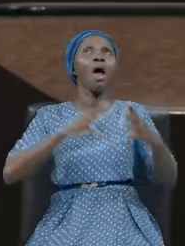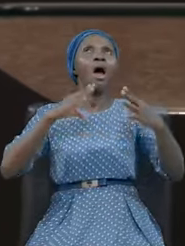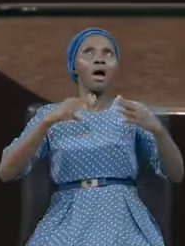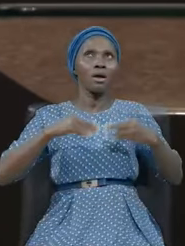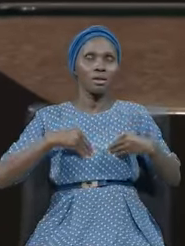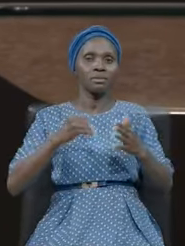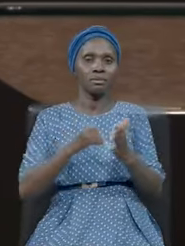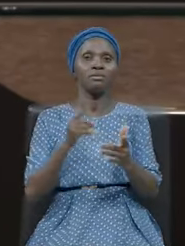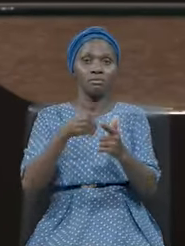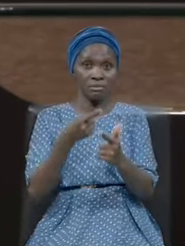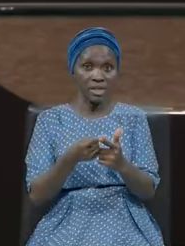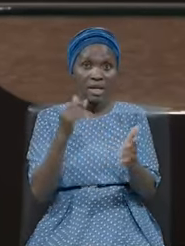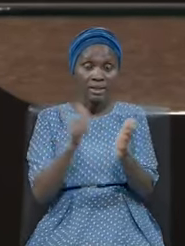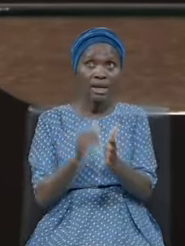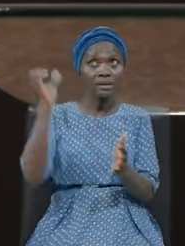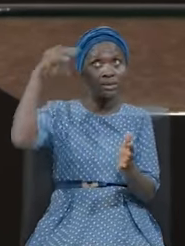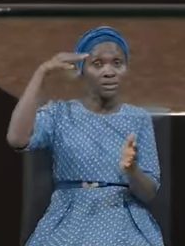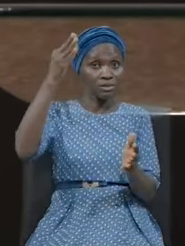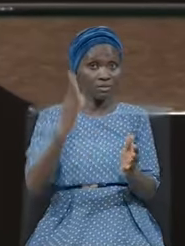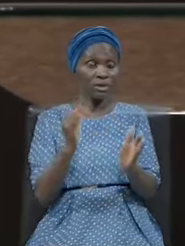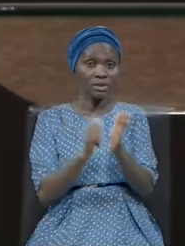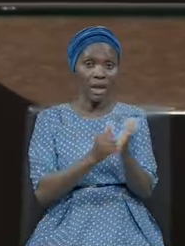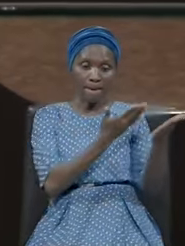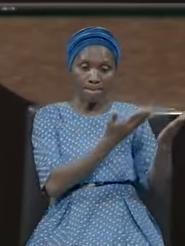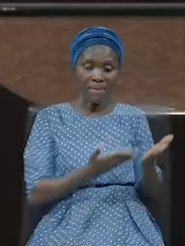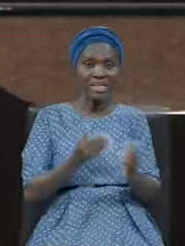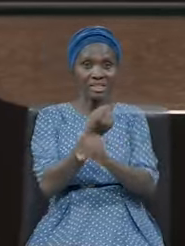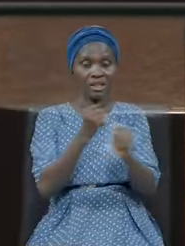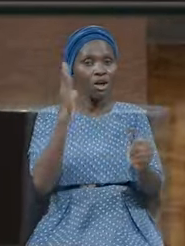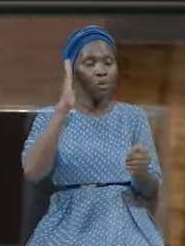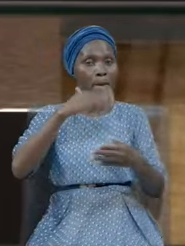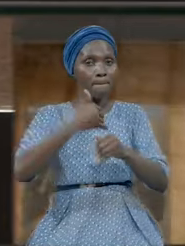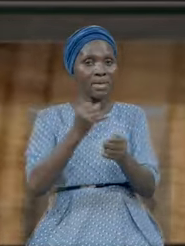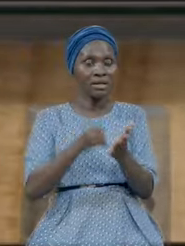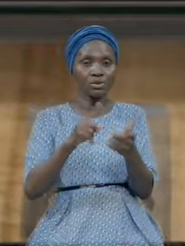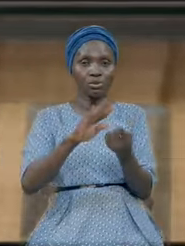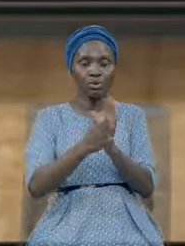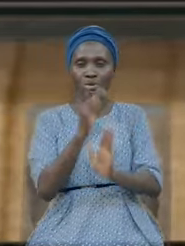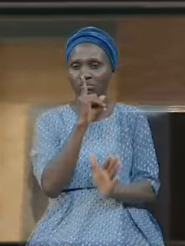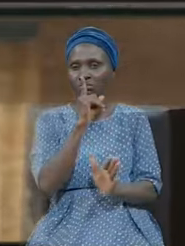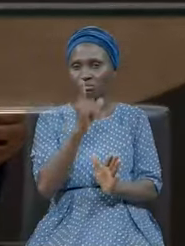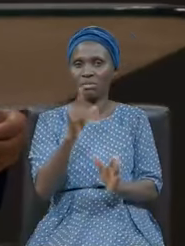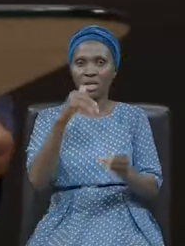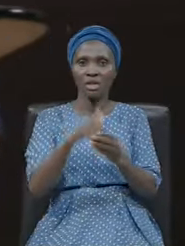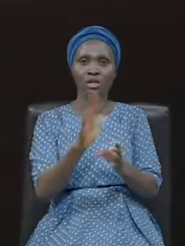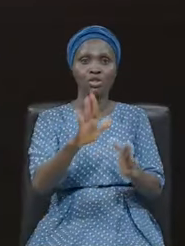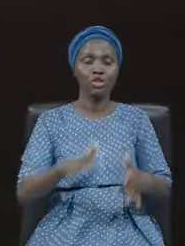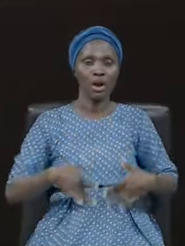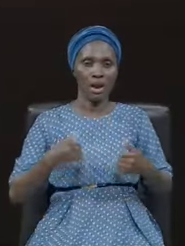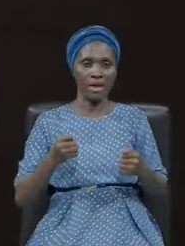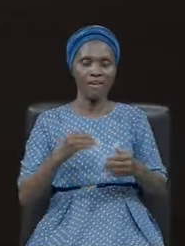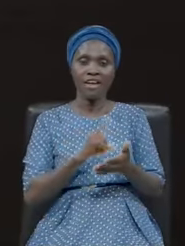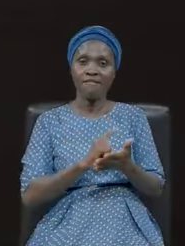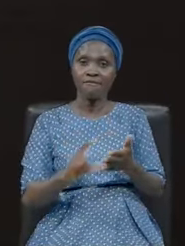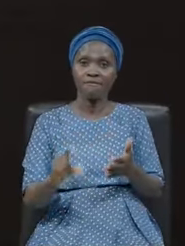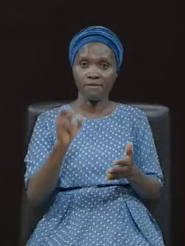ce tempsl que la grâce de Dieu qui apporte le salut cela réel dans votre vie au verset 12